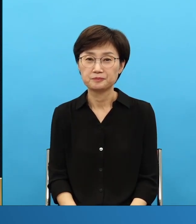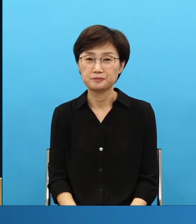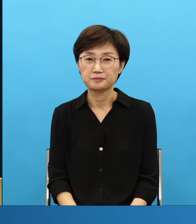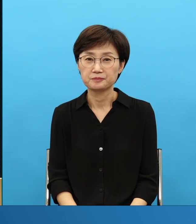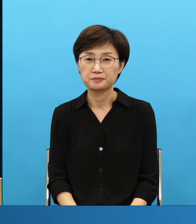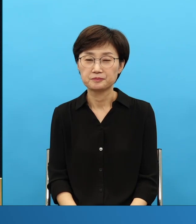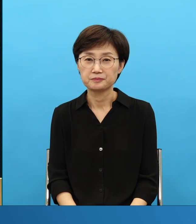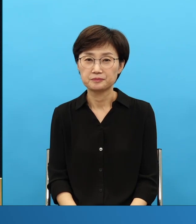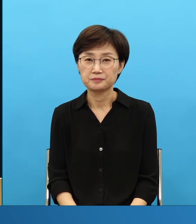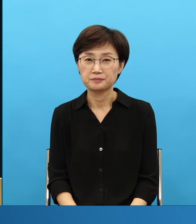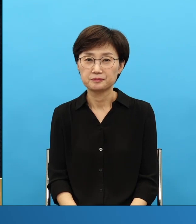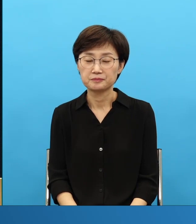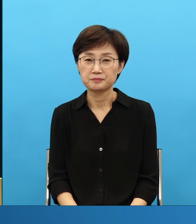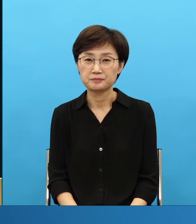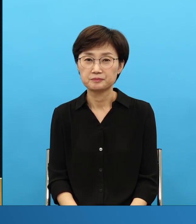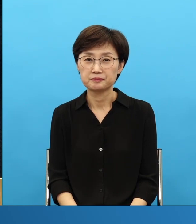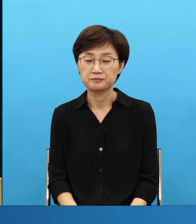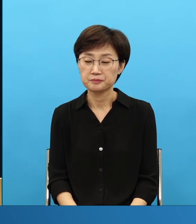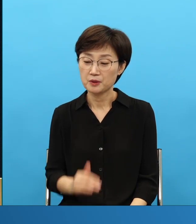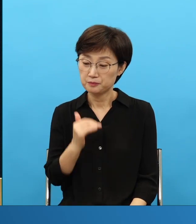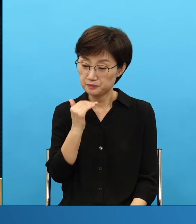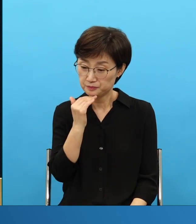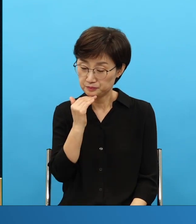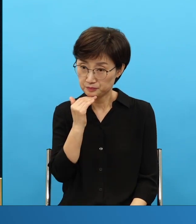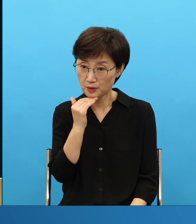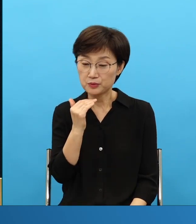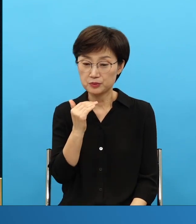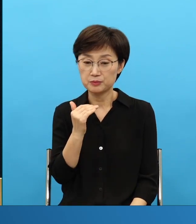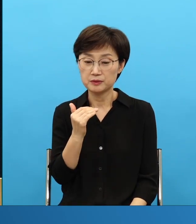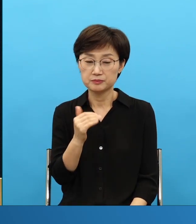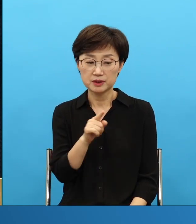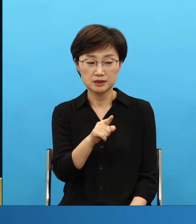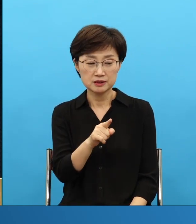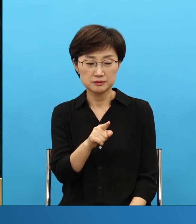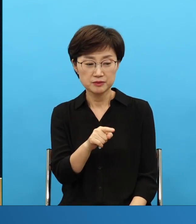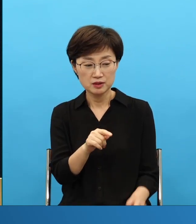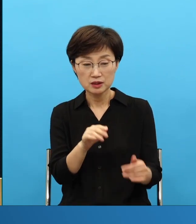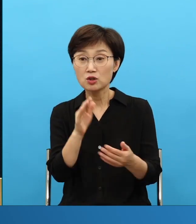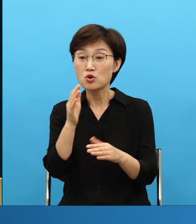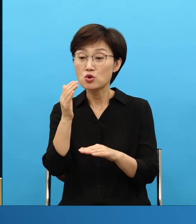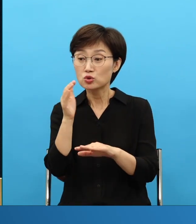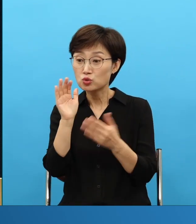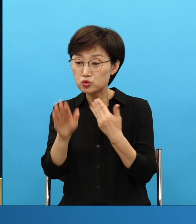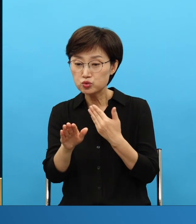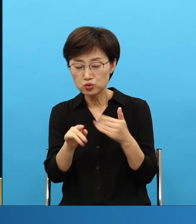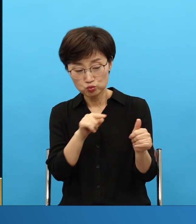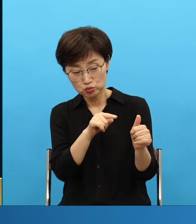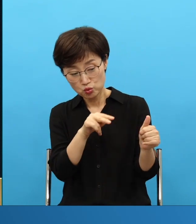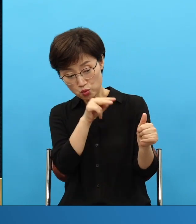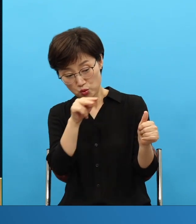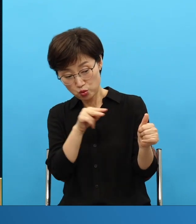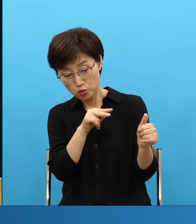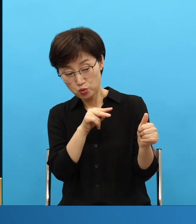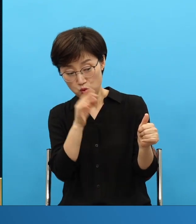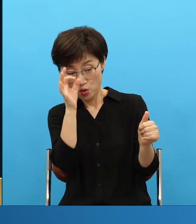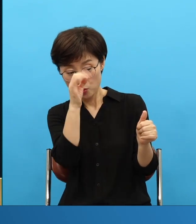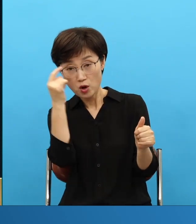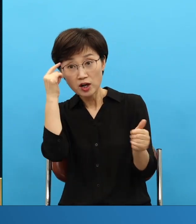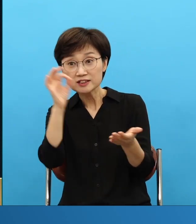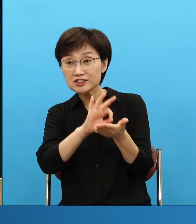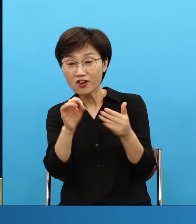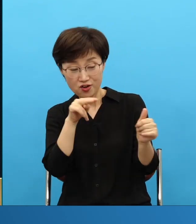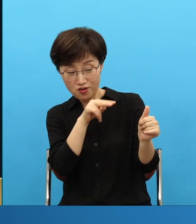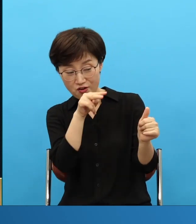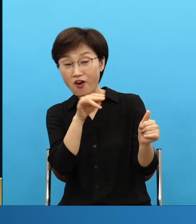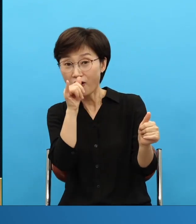word. 그리고 이제 뭐 아무래도 이제 내가 자세히 그분을 보게 되죠. And of course, I would be very attuned to